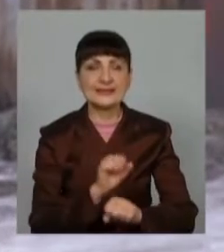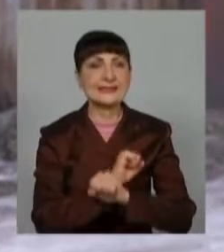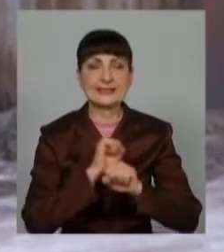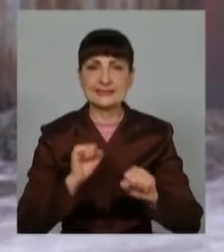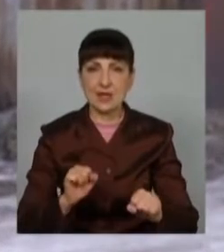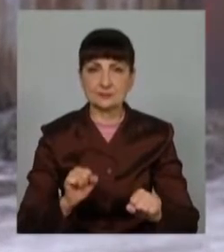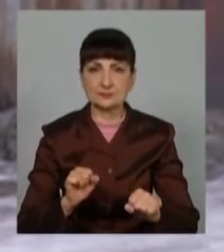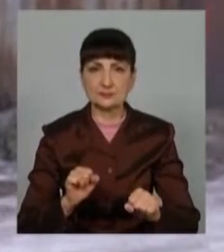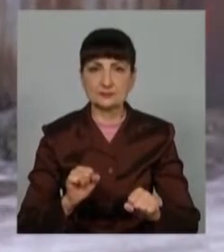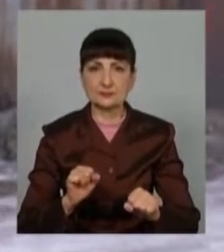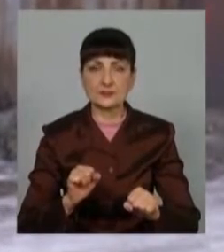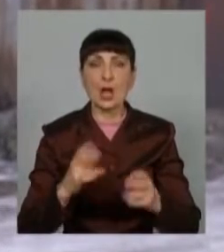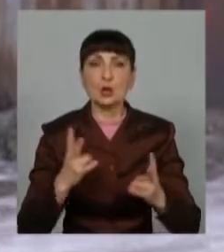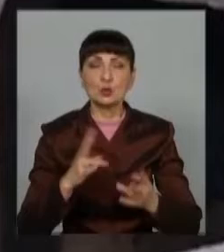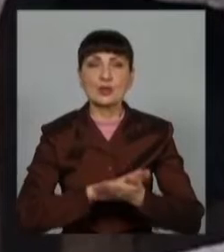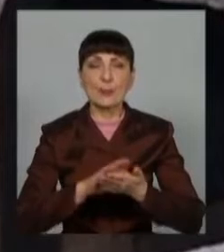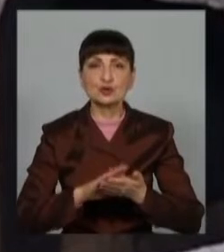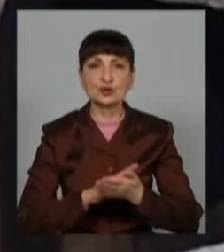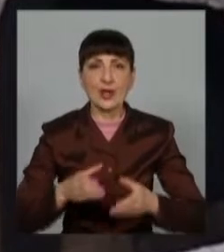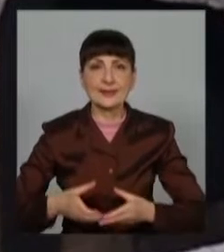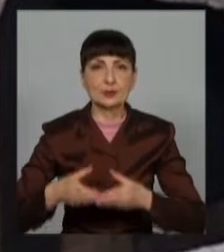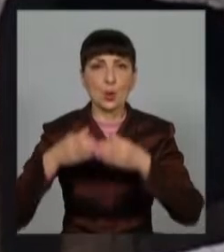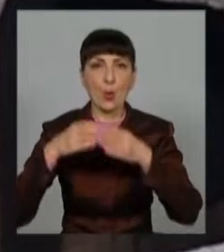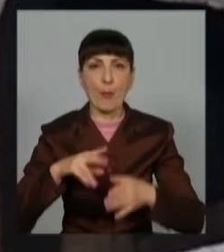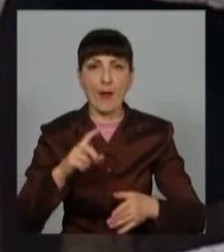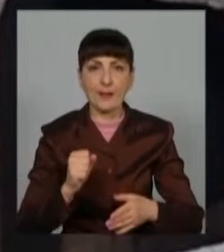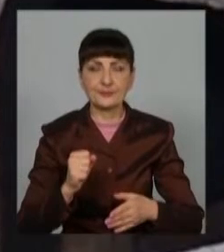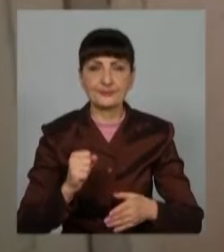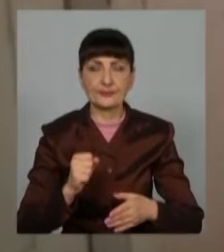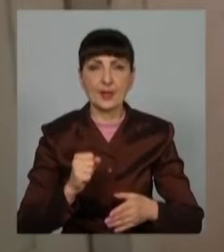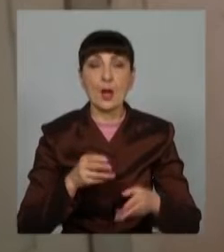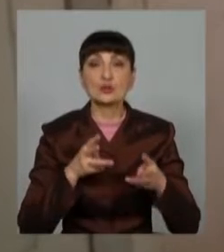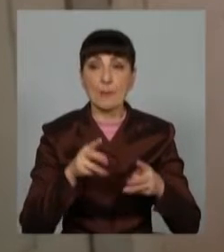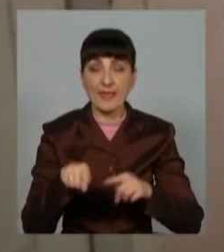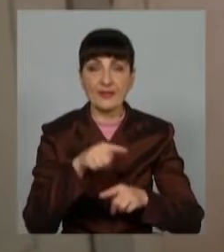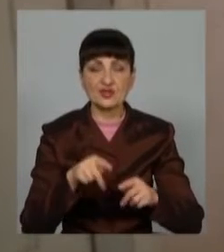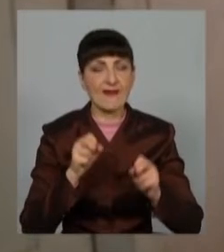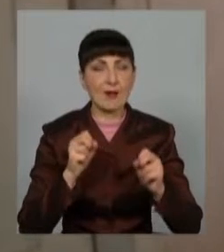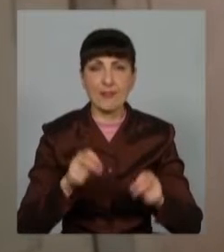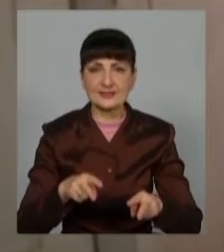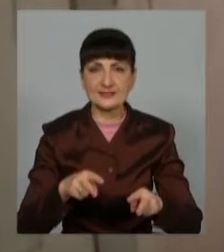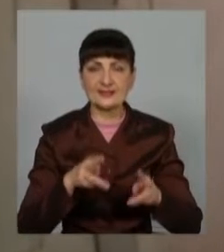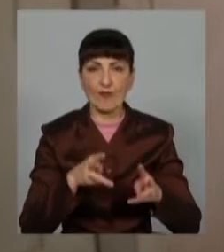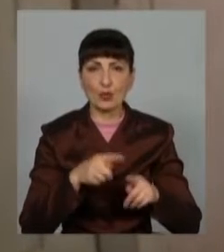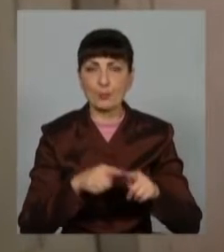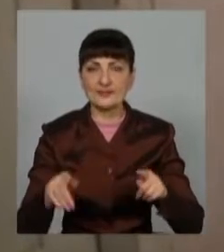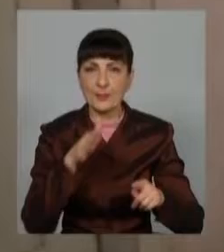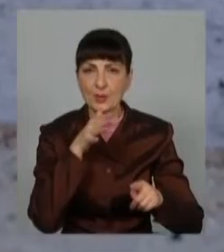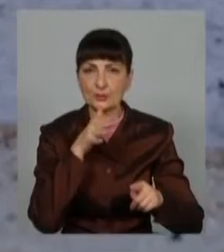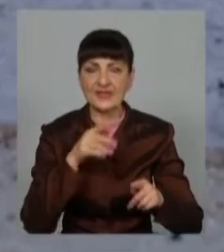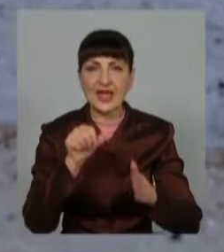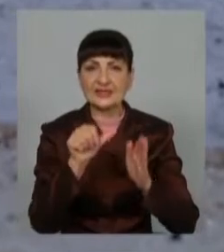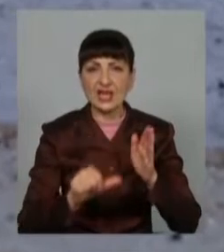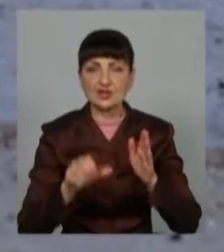затопке. Нужно прочищать дымоходную трубу. Дефектные печи представляют огромную опасность в отопительный период. Из трещин